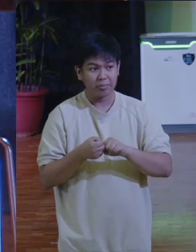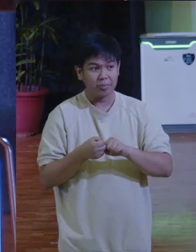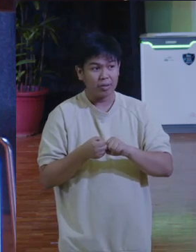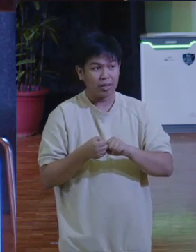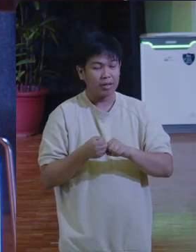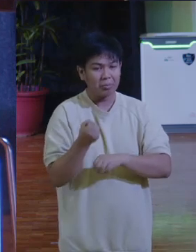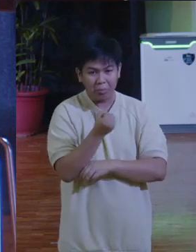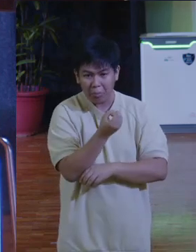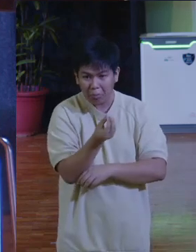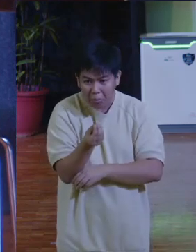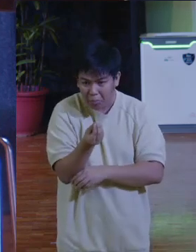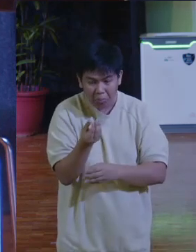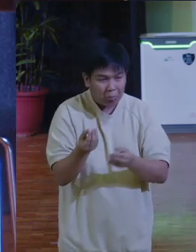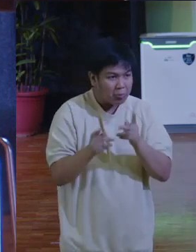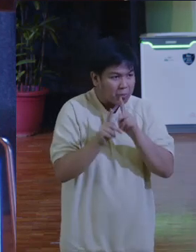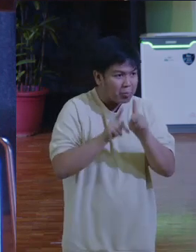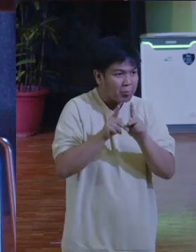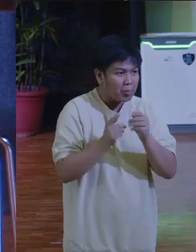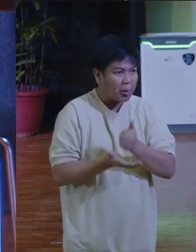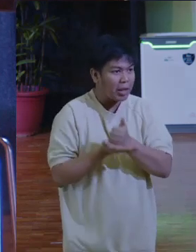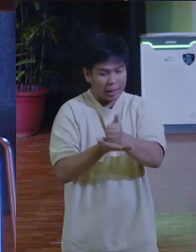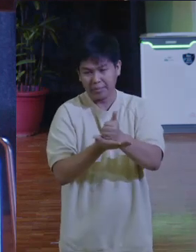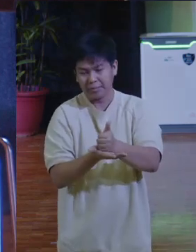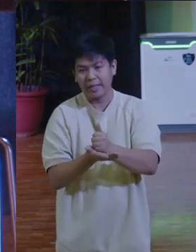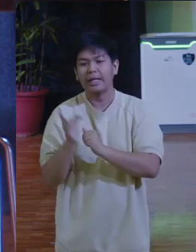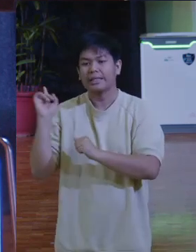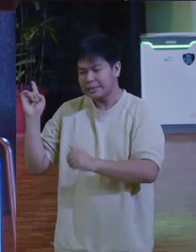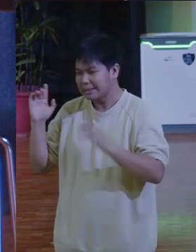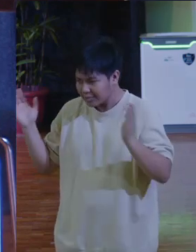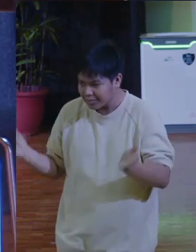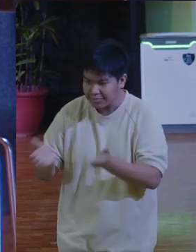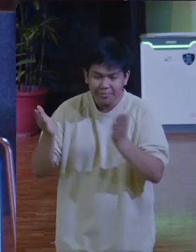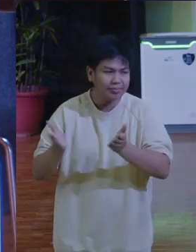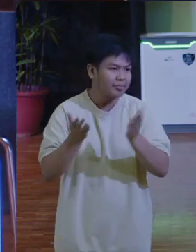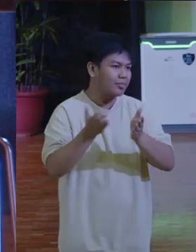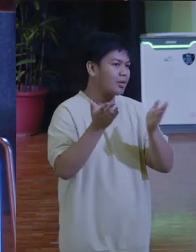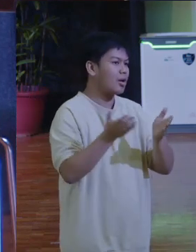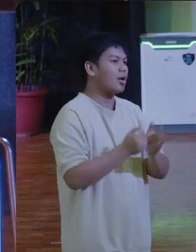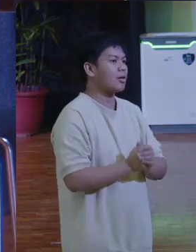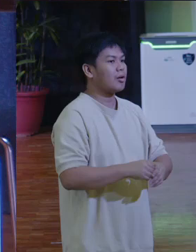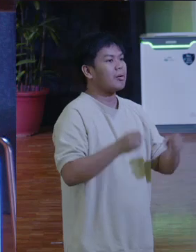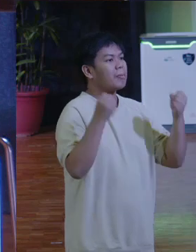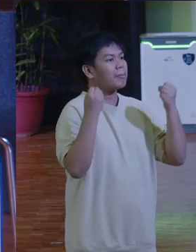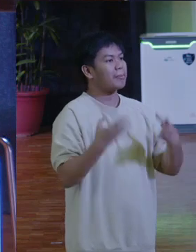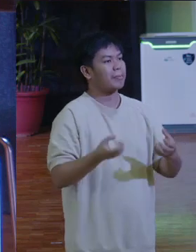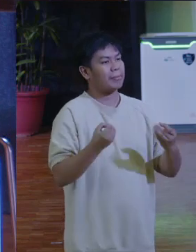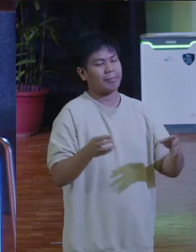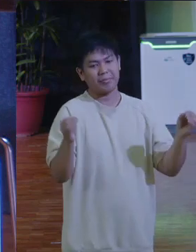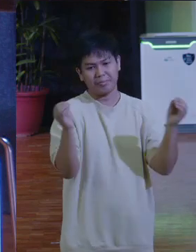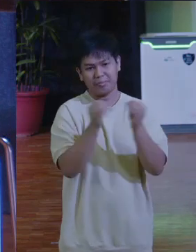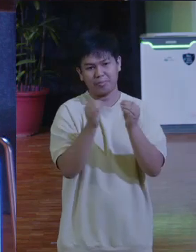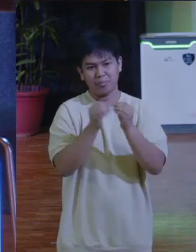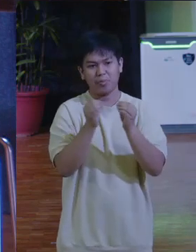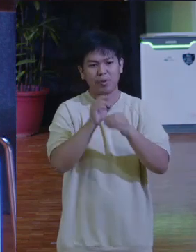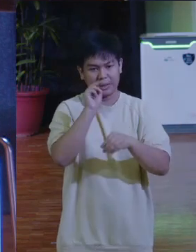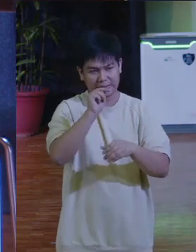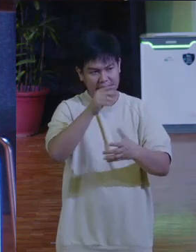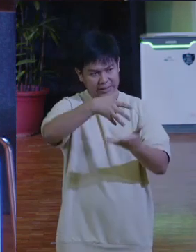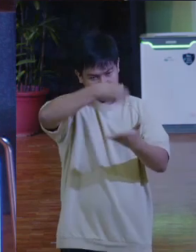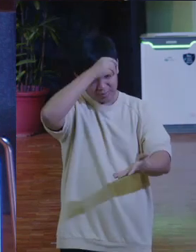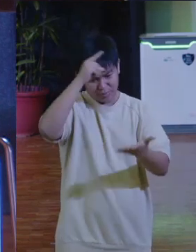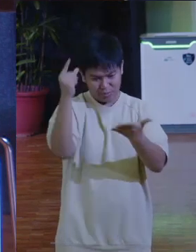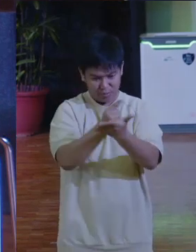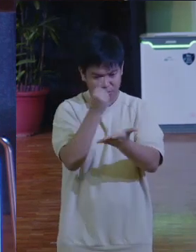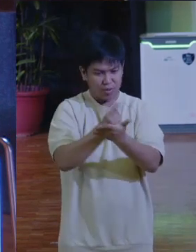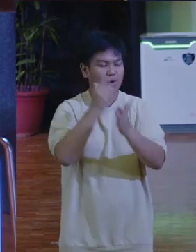problem. Inaamon ko po kayo, marami pa pong hindi nakakaunawa sa mabuting balita na kaligtasan.